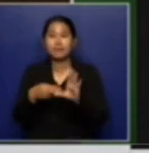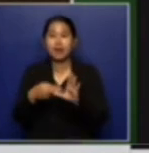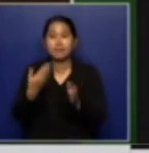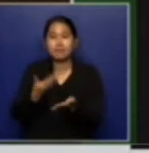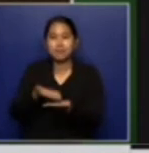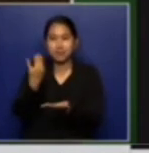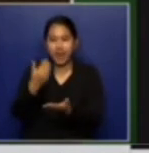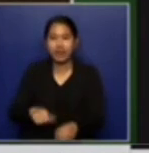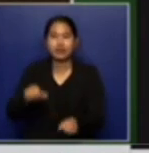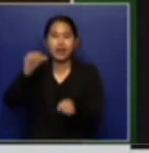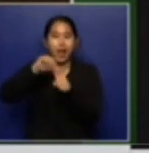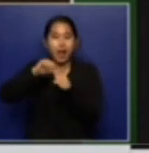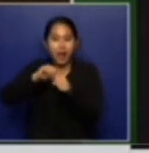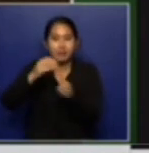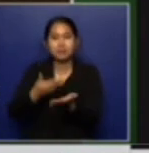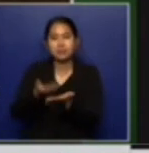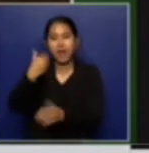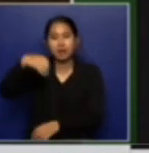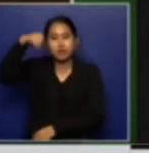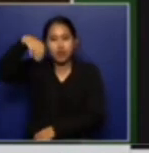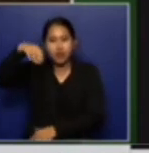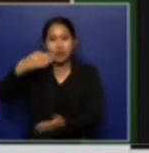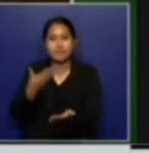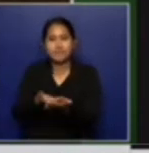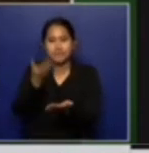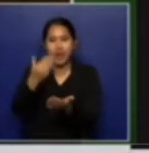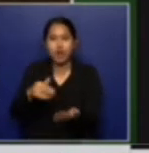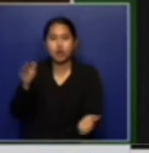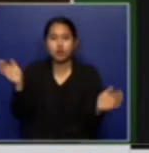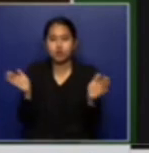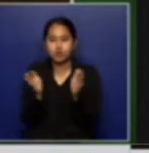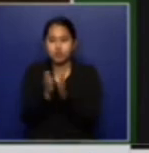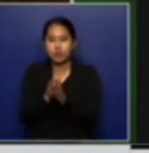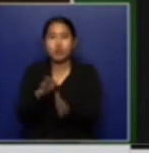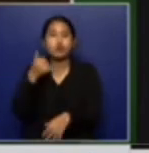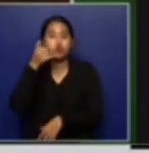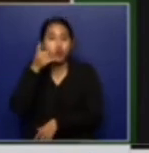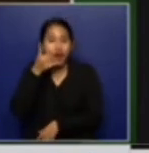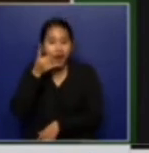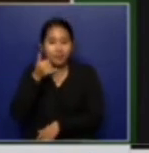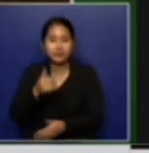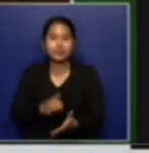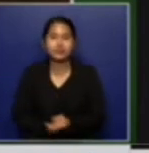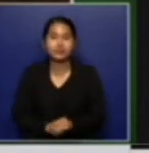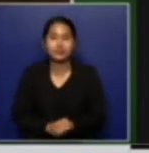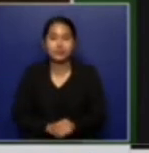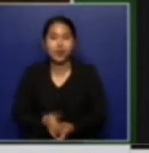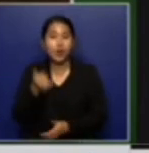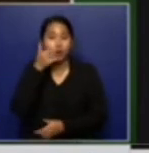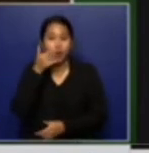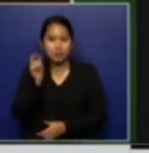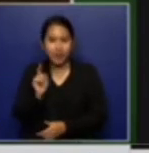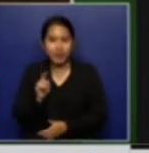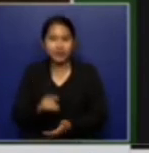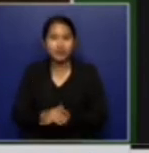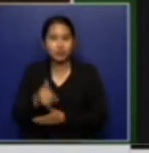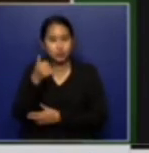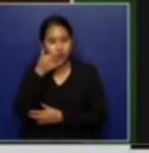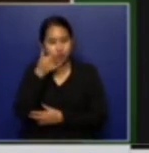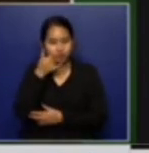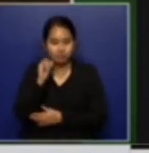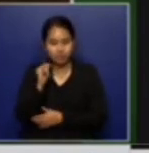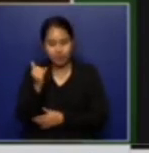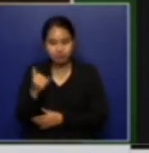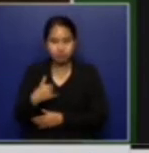ค่าแก๊สขึ้นค่าไฟขึ้นรวมกันแล้วค่ามือถือมีครัวเรือนนึงไม่ต่ำกว่า3